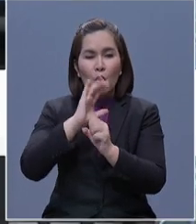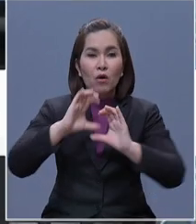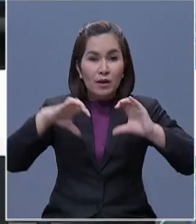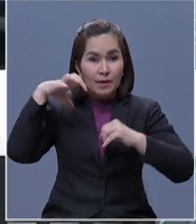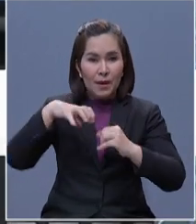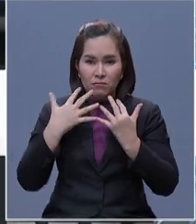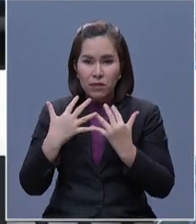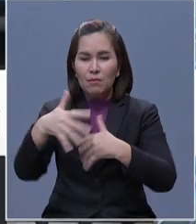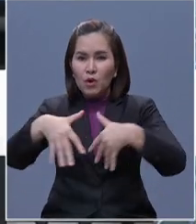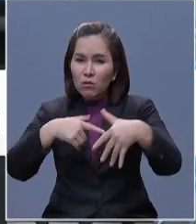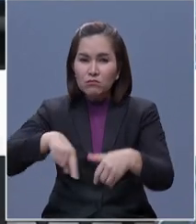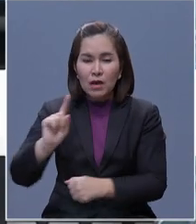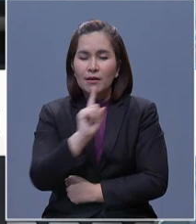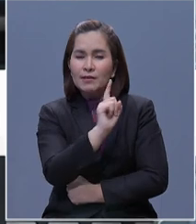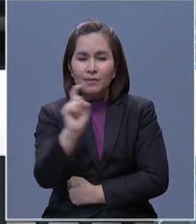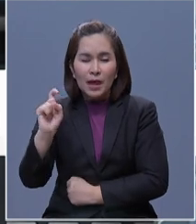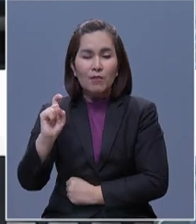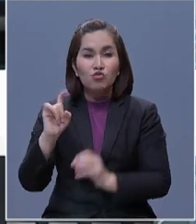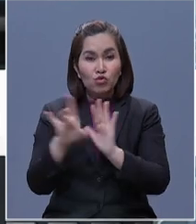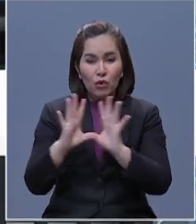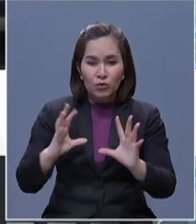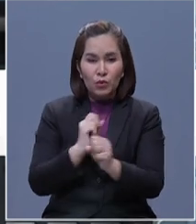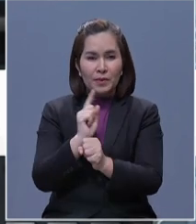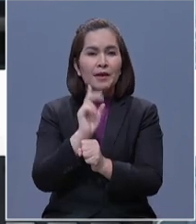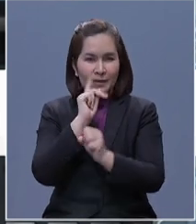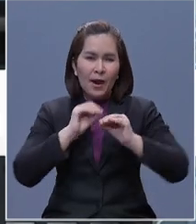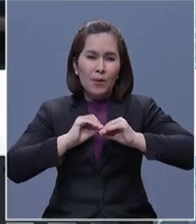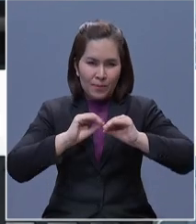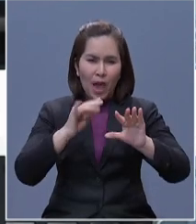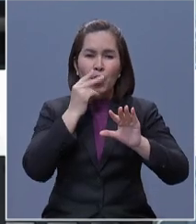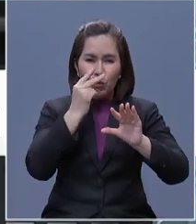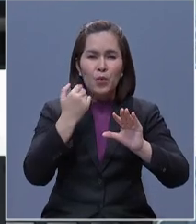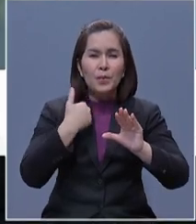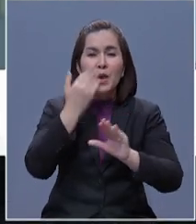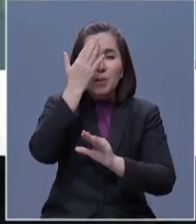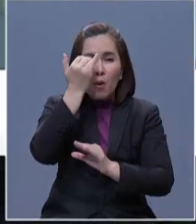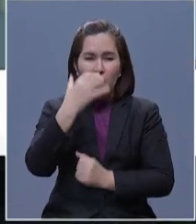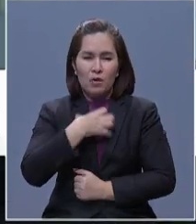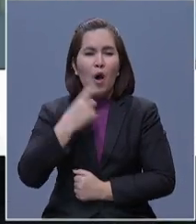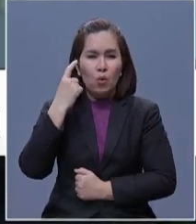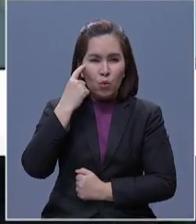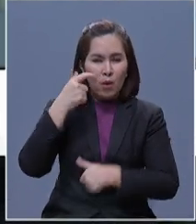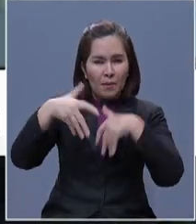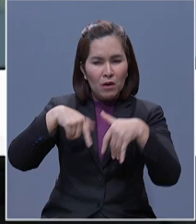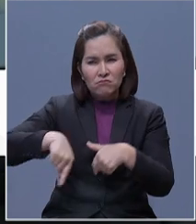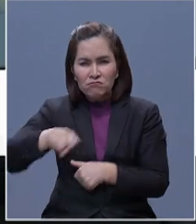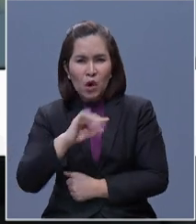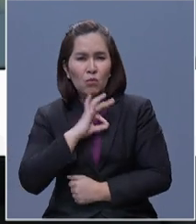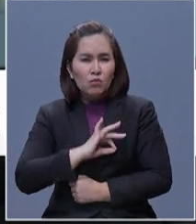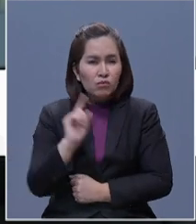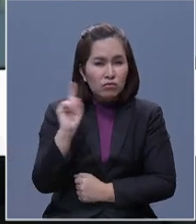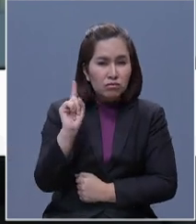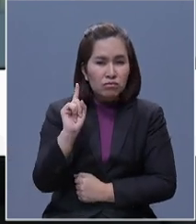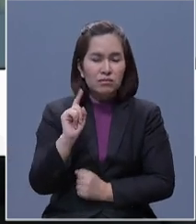สิ้นการประชุมเป็นอย่างไรเดี๋ยวจะแถลงข่าวให้ทราบด้วยนะคะก็อยากจะฟังว่าประชาชนเนี่ยรู้สึกยังไงประชาม